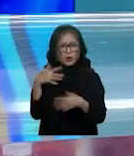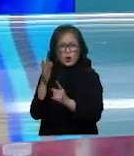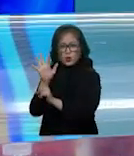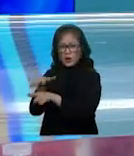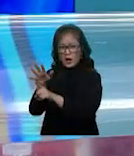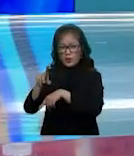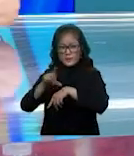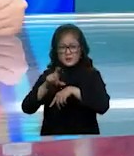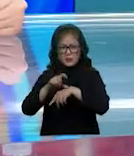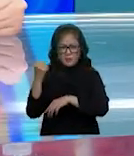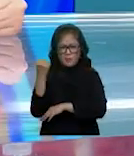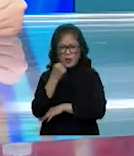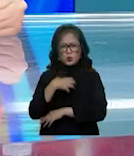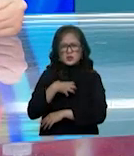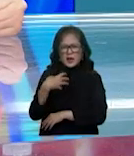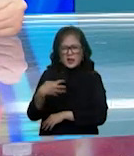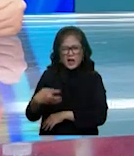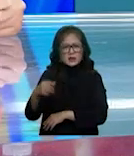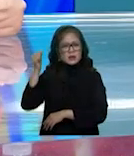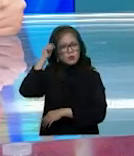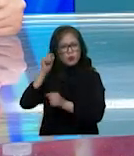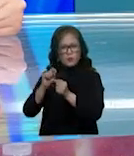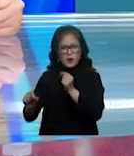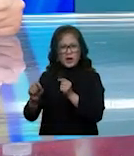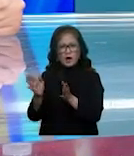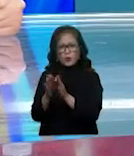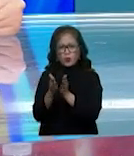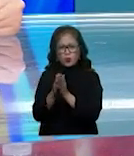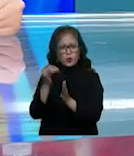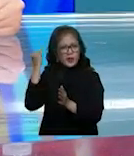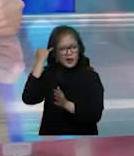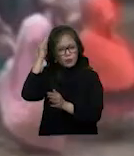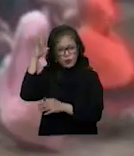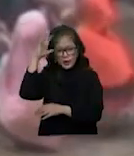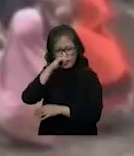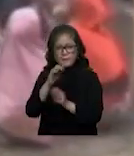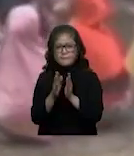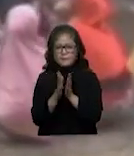Pelaku diduga sakit hati, sang ibu membakar buku ilmu hitam miliknya.